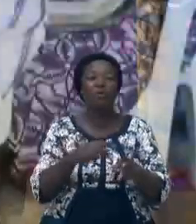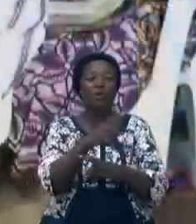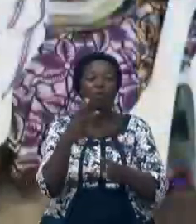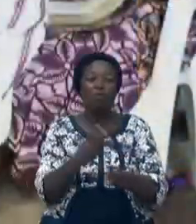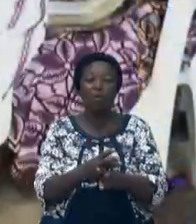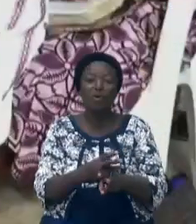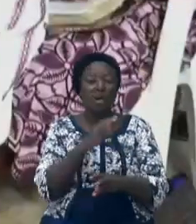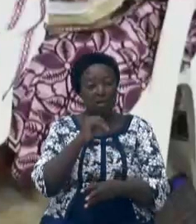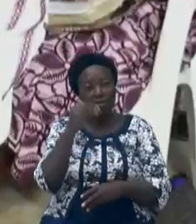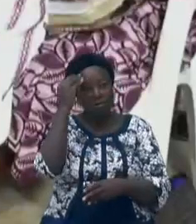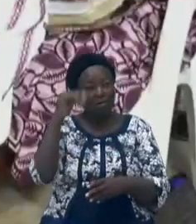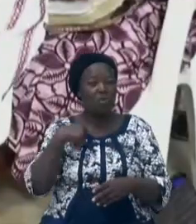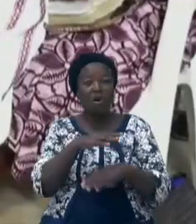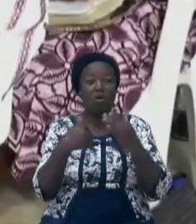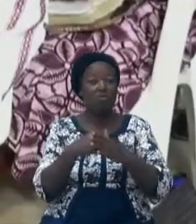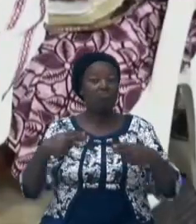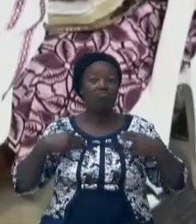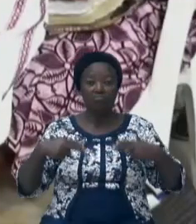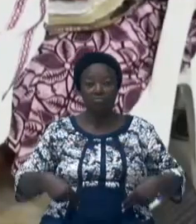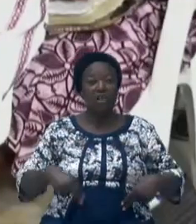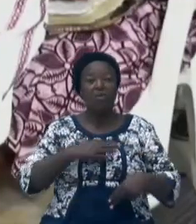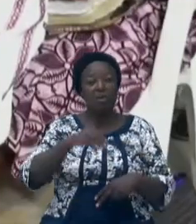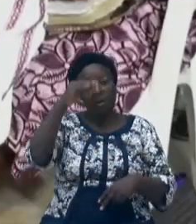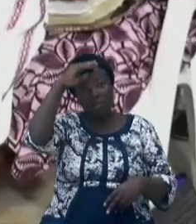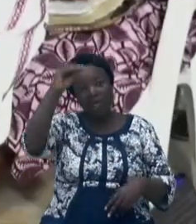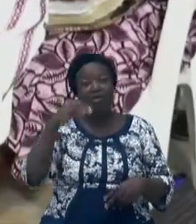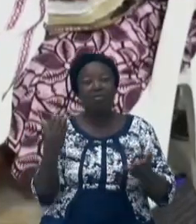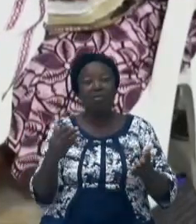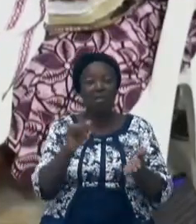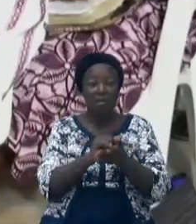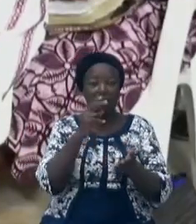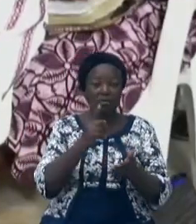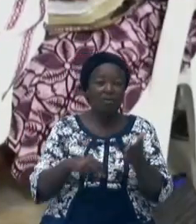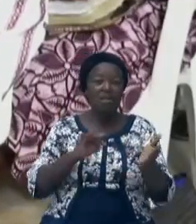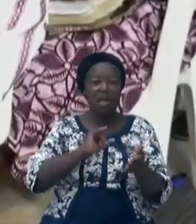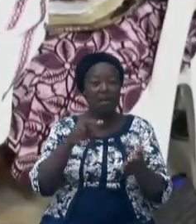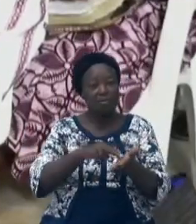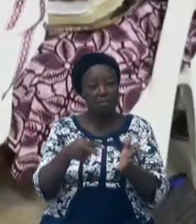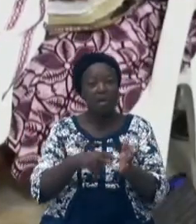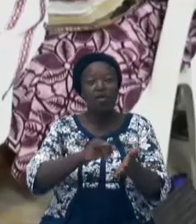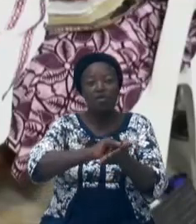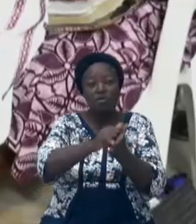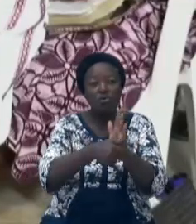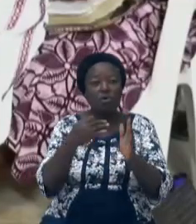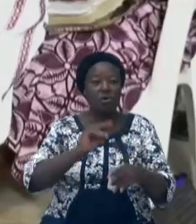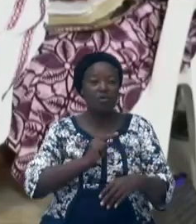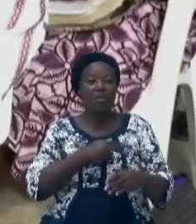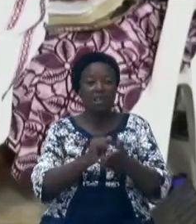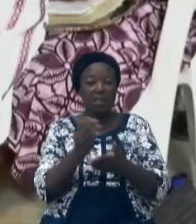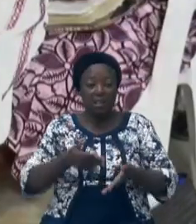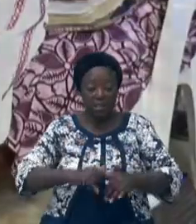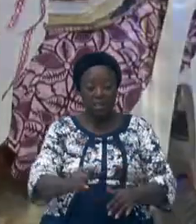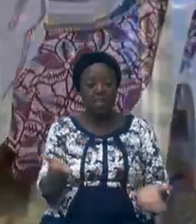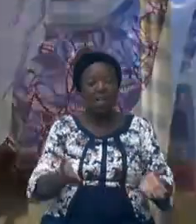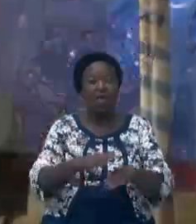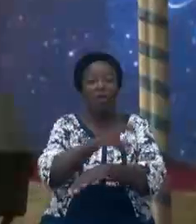avait quand les gens du monde nous sommes des êtres humains gêné par